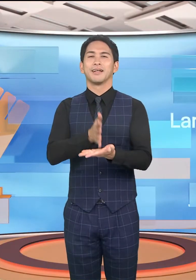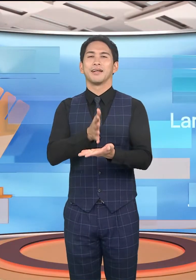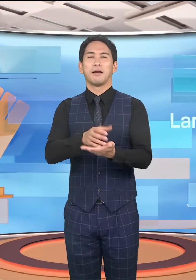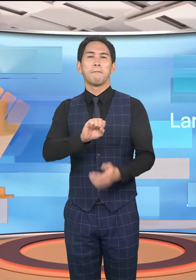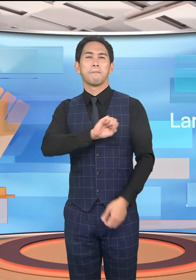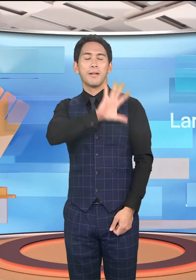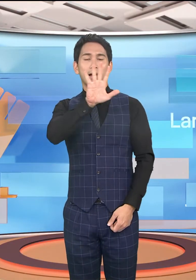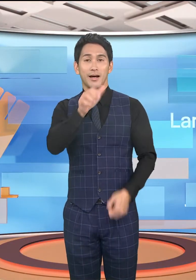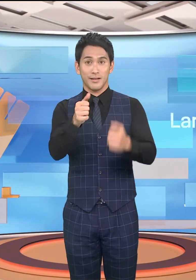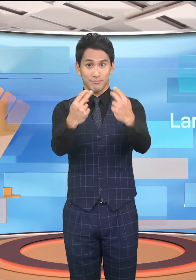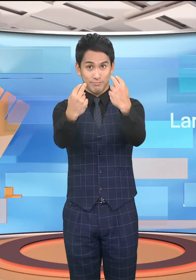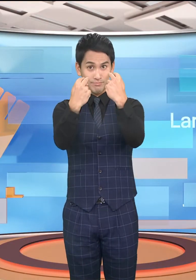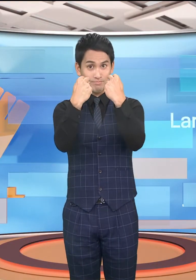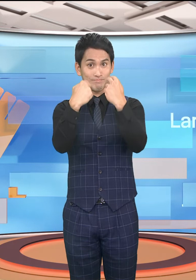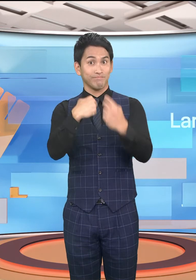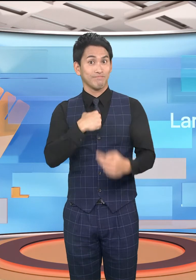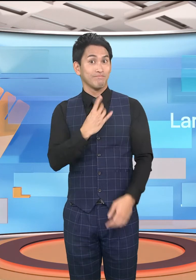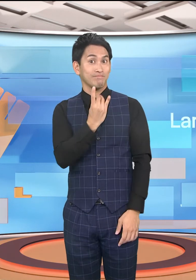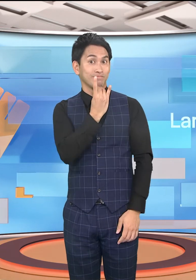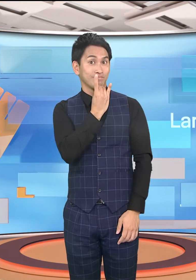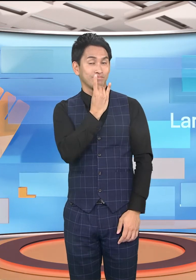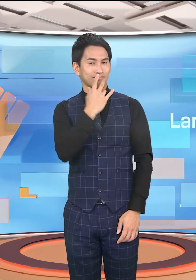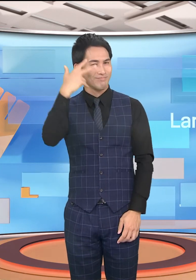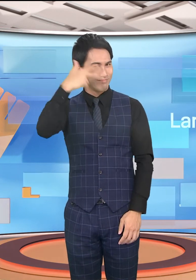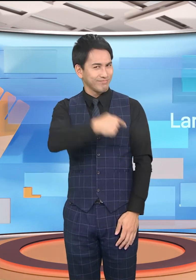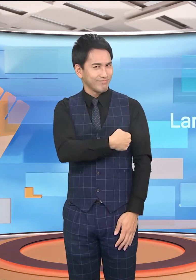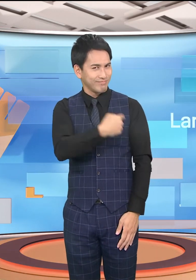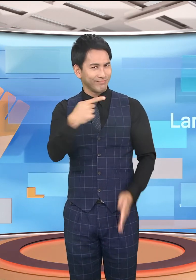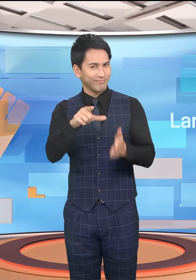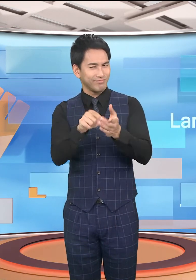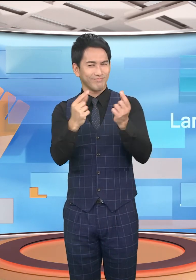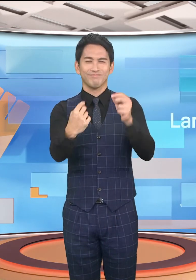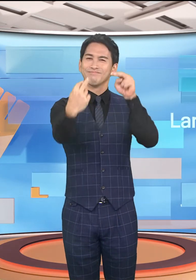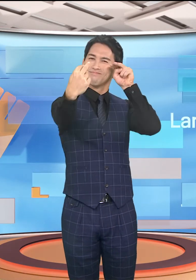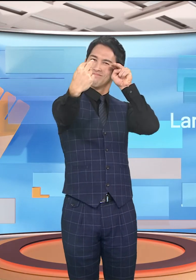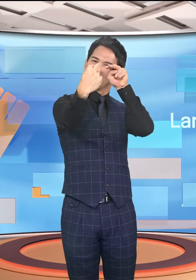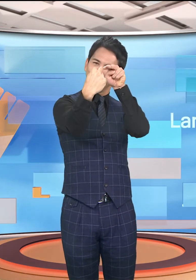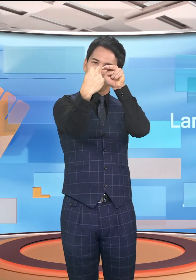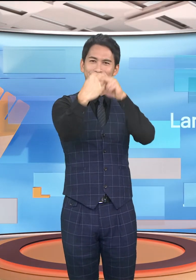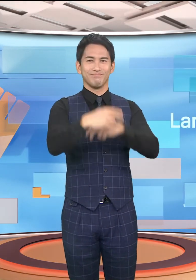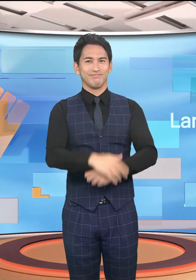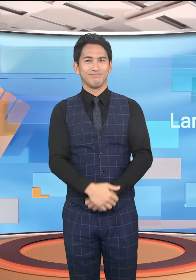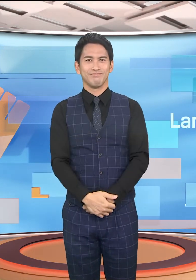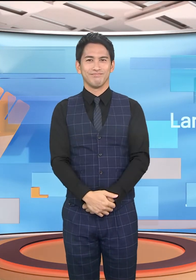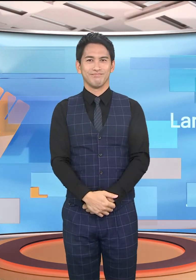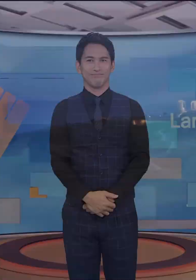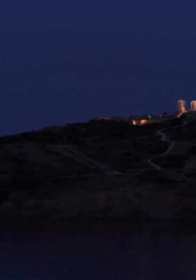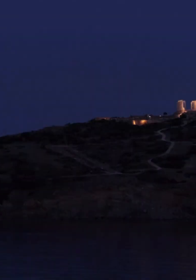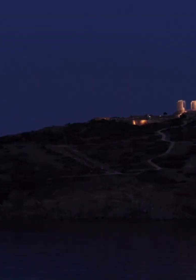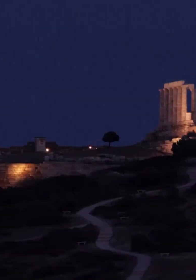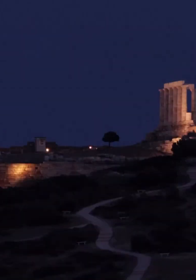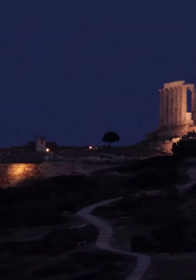感谢您收看这一节的公视手语新闻，我是牛勋文，下周一同一时间再会。